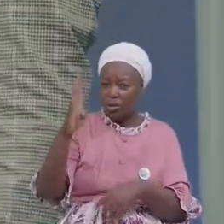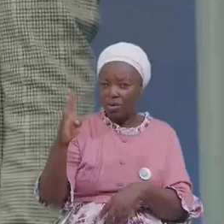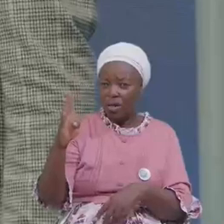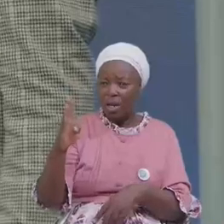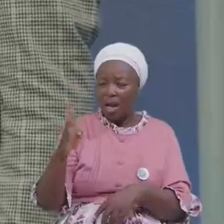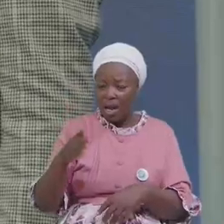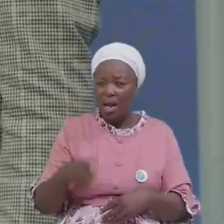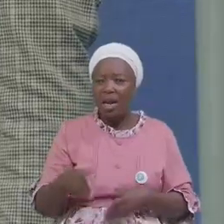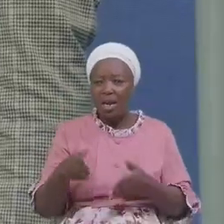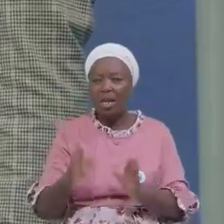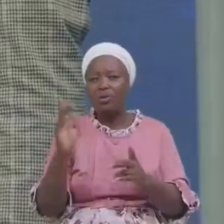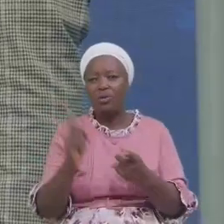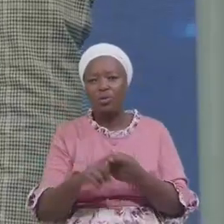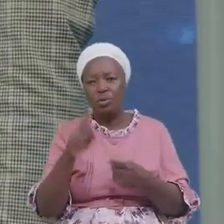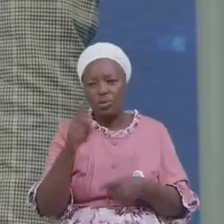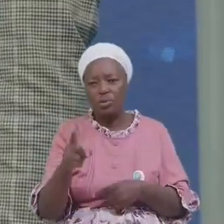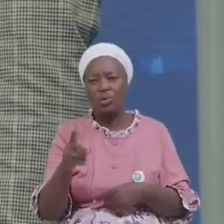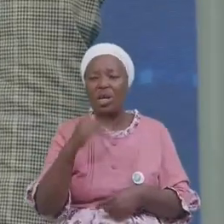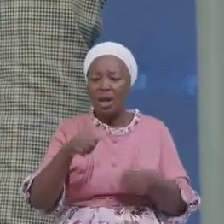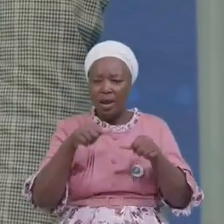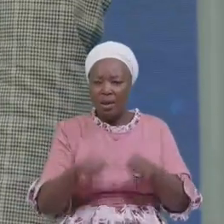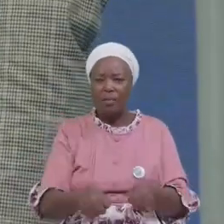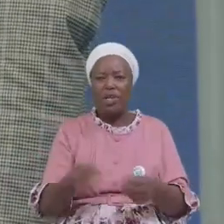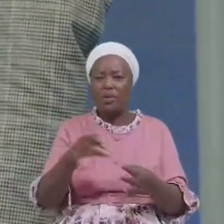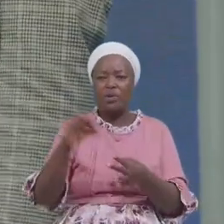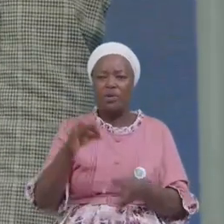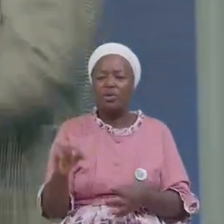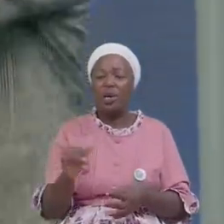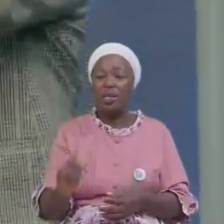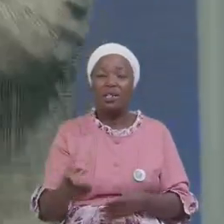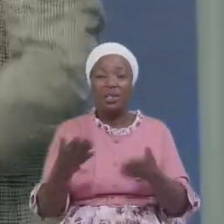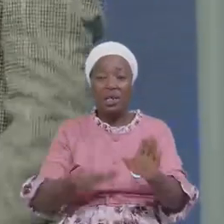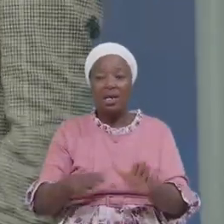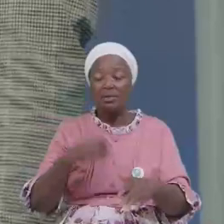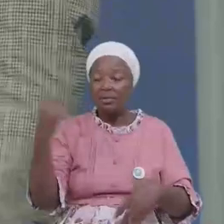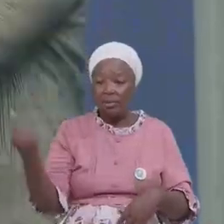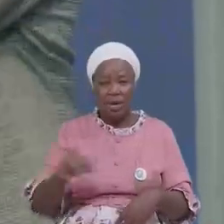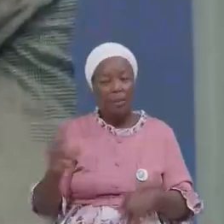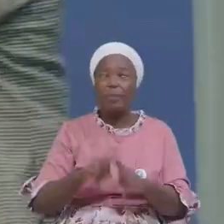Dieu, si c'était toi seul, tu serais mort spirituellement pour toi.